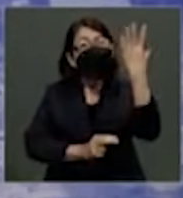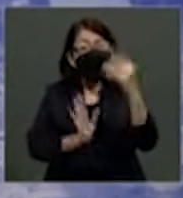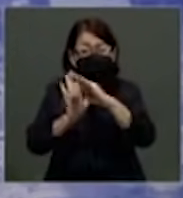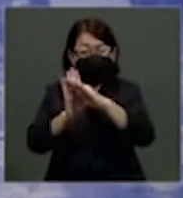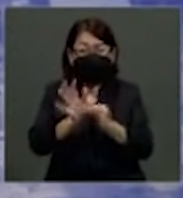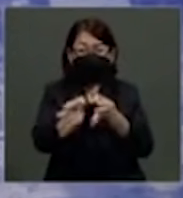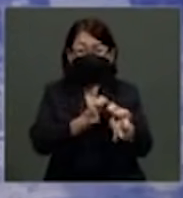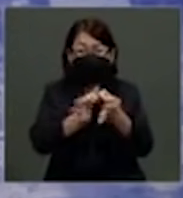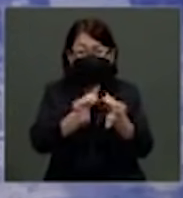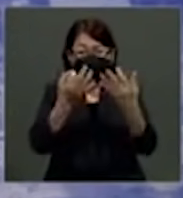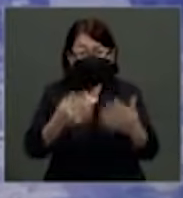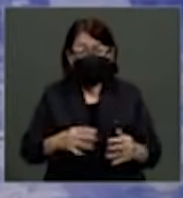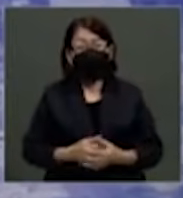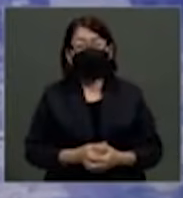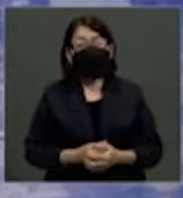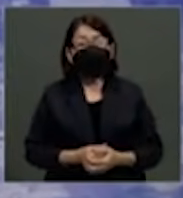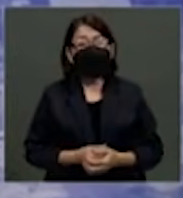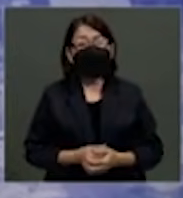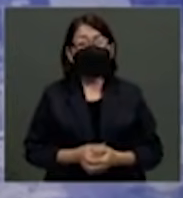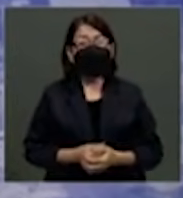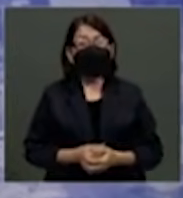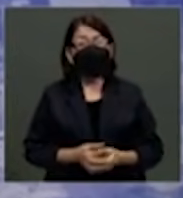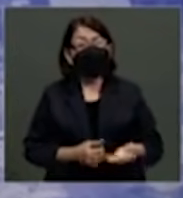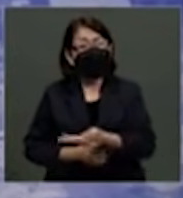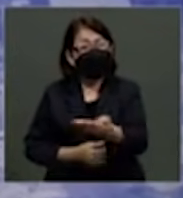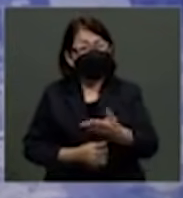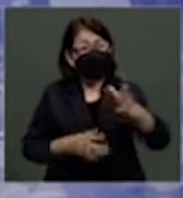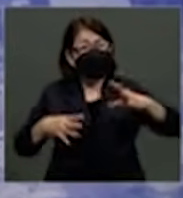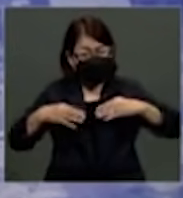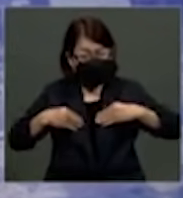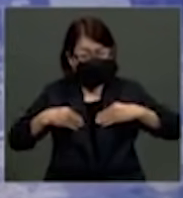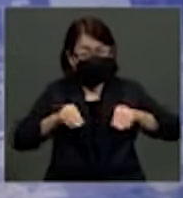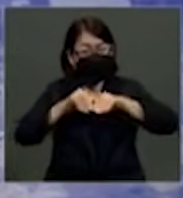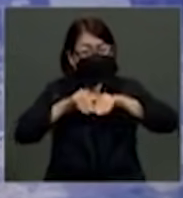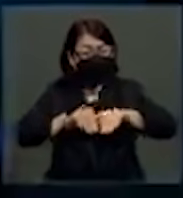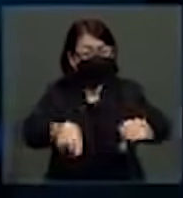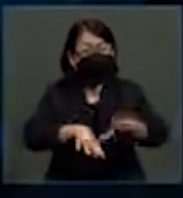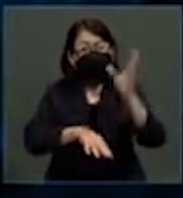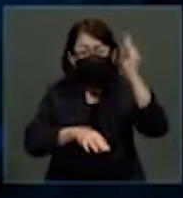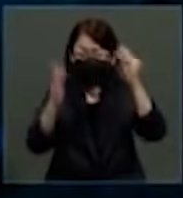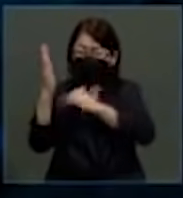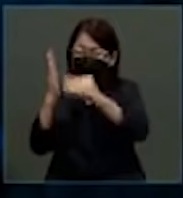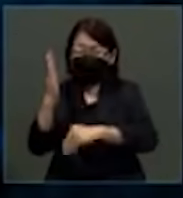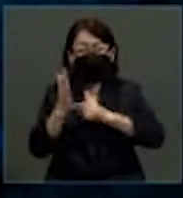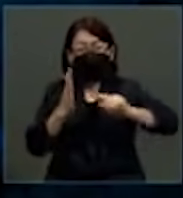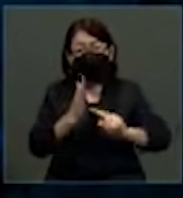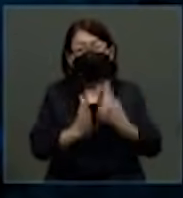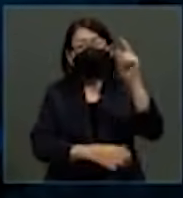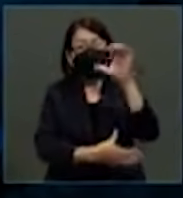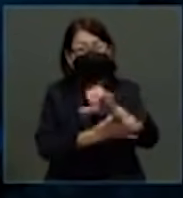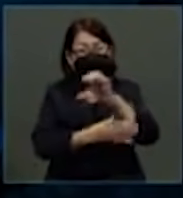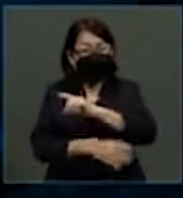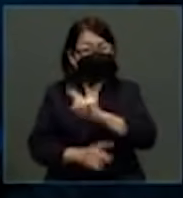พื้นที่ควบคุมสูงสุดพื้นที่ควบคุมและพื้นที่เฝ้าระวังสูงนะครับเมื่อวานนี้คงได้เห็นภาพข่าวตรงนี้ออกไปแล้วนะครับก็จะ